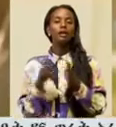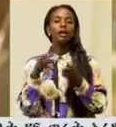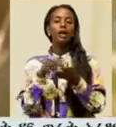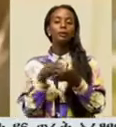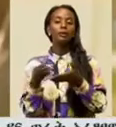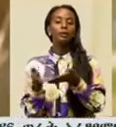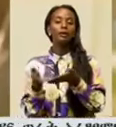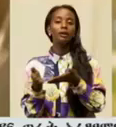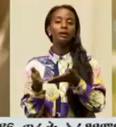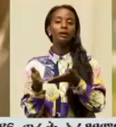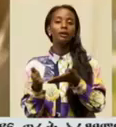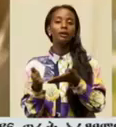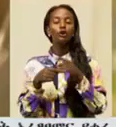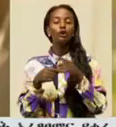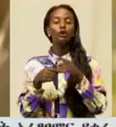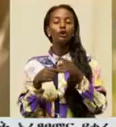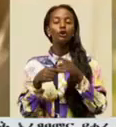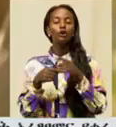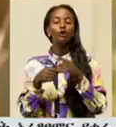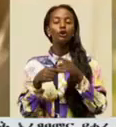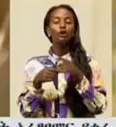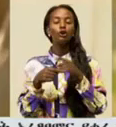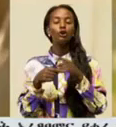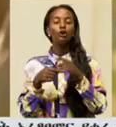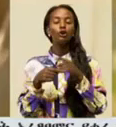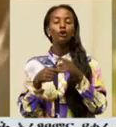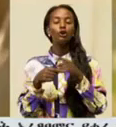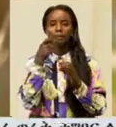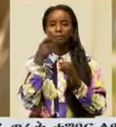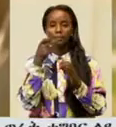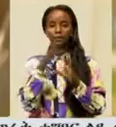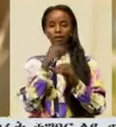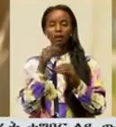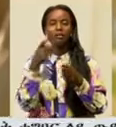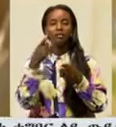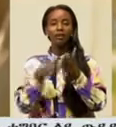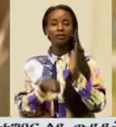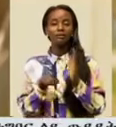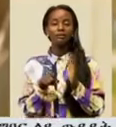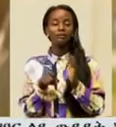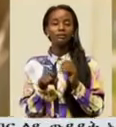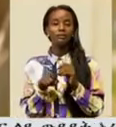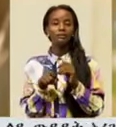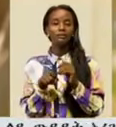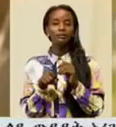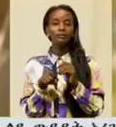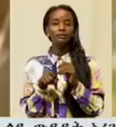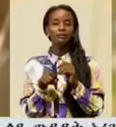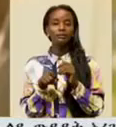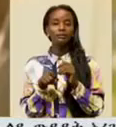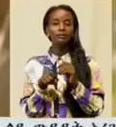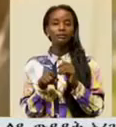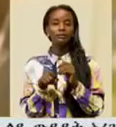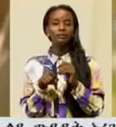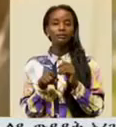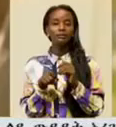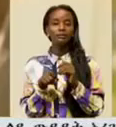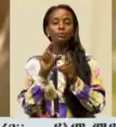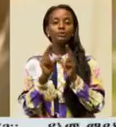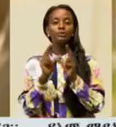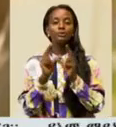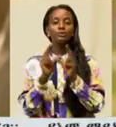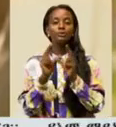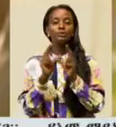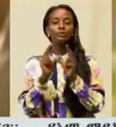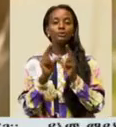አሰባሰብ ስራ ሂደት በውስጡ ደንበኛ አገልግሎትና የታክስ እዳ ምልልስ ቡድን መሪዎች አሉት።